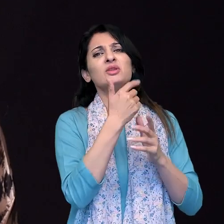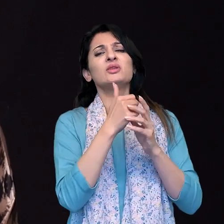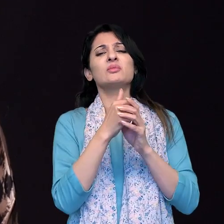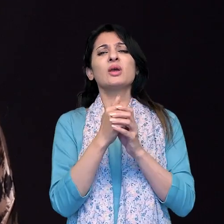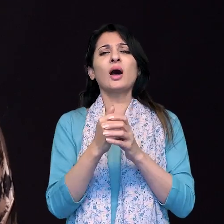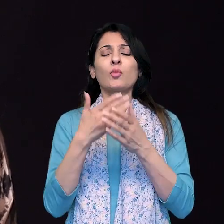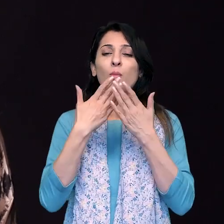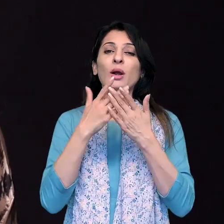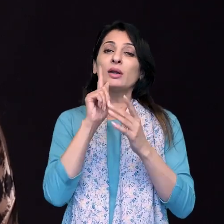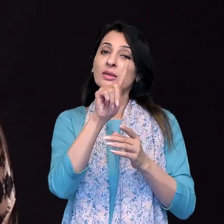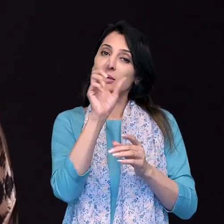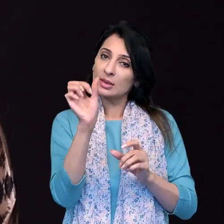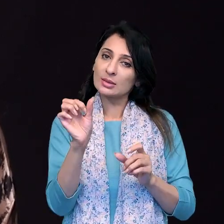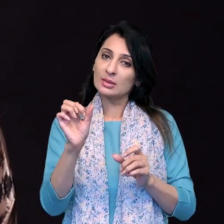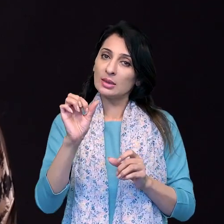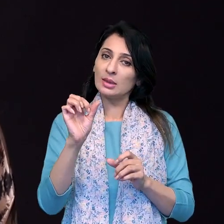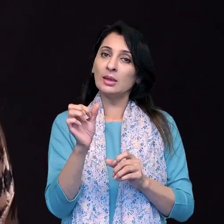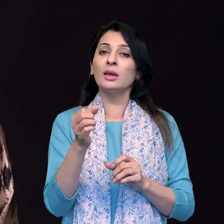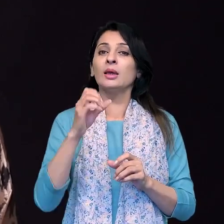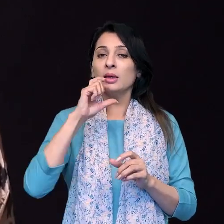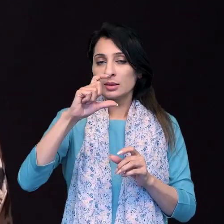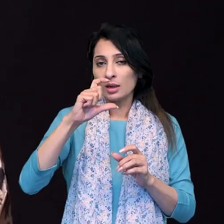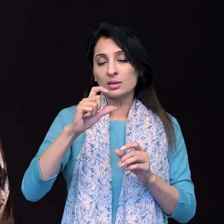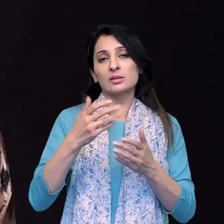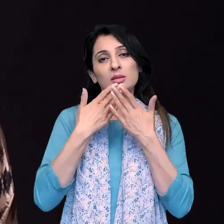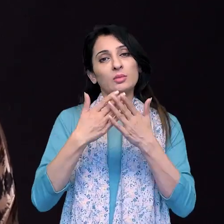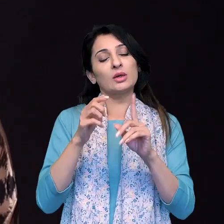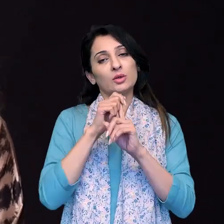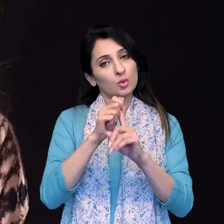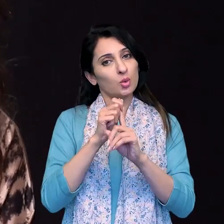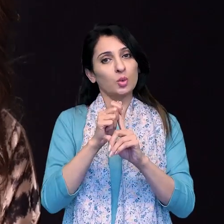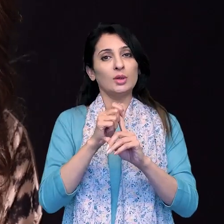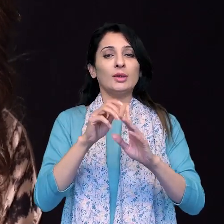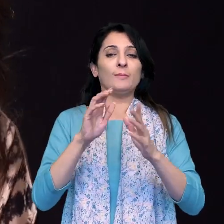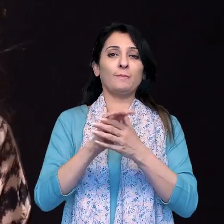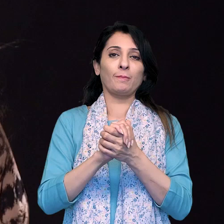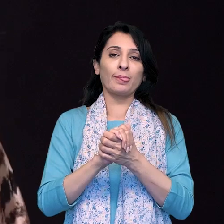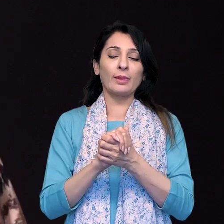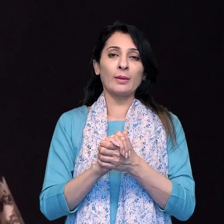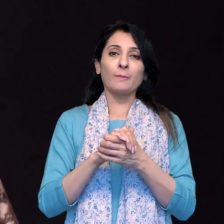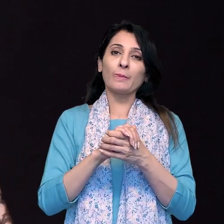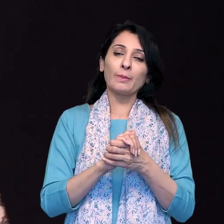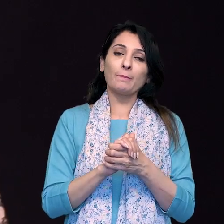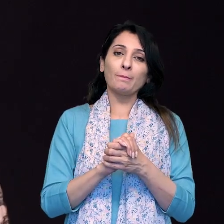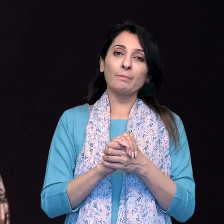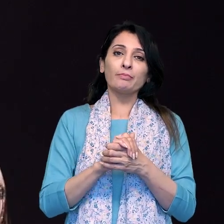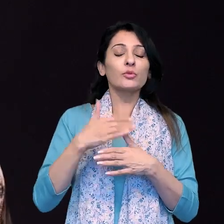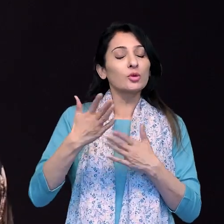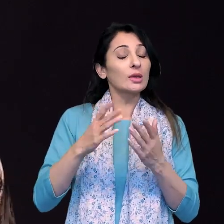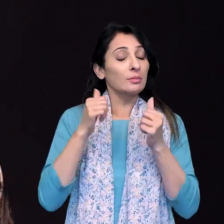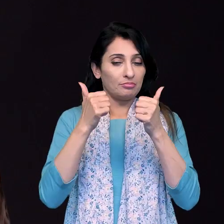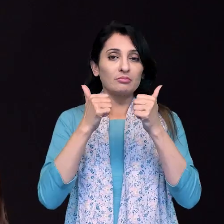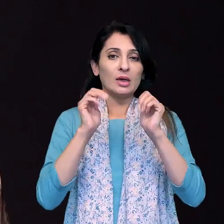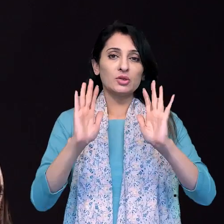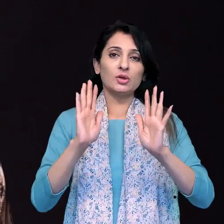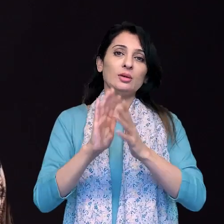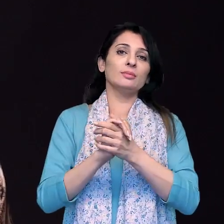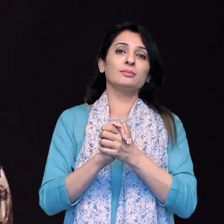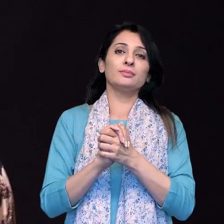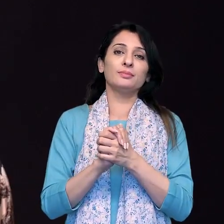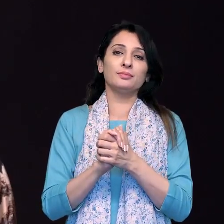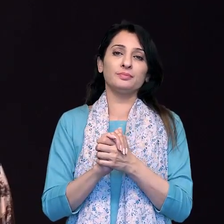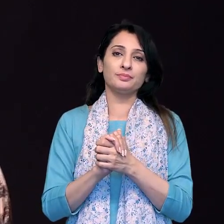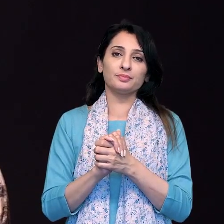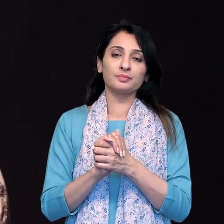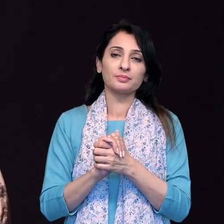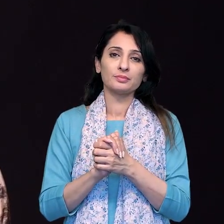एंथ्रोपोलॉजी, सोशियोलॉजी, साइकोलॉजी, इकोनॉमिक्स, बिजनेस एडमिनिस्ट्रेशन. सो इस किस्म के किसी भी सब्जेक्ट में अगर आपने मास्टर्स किया है,